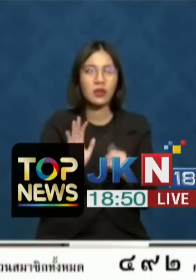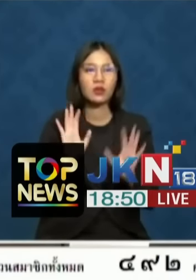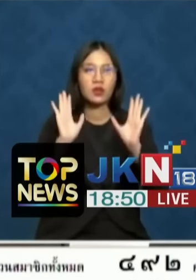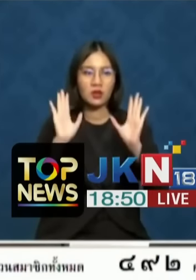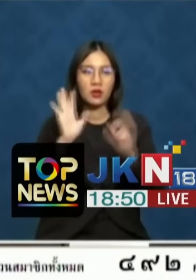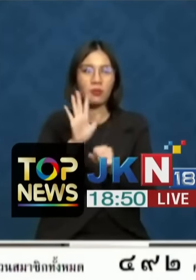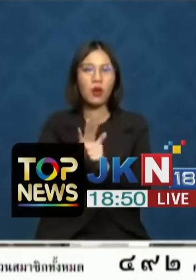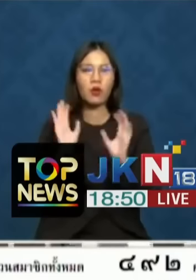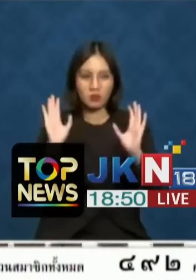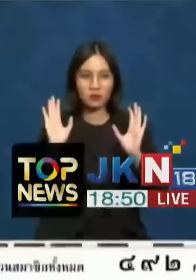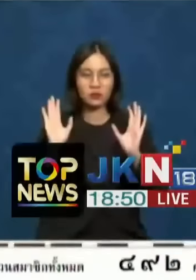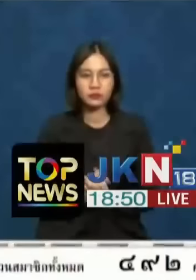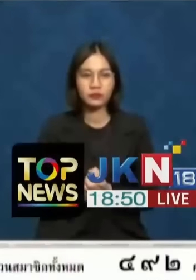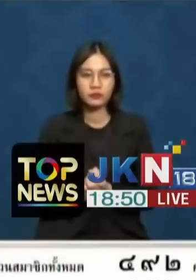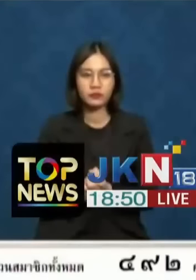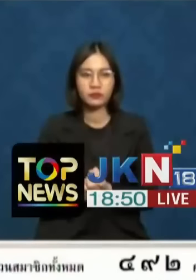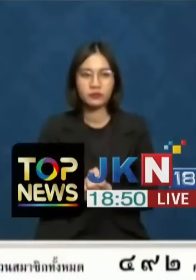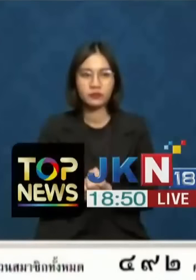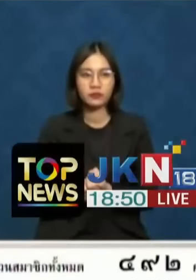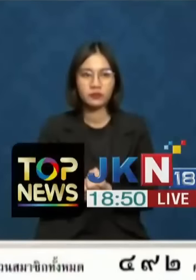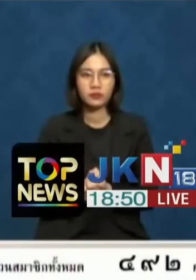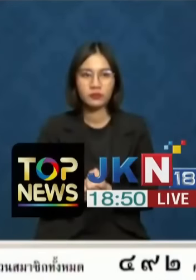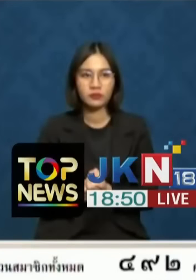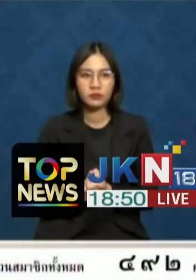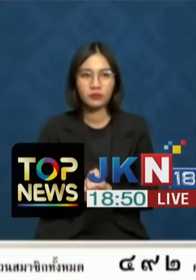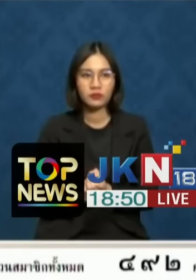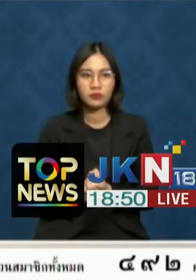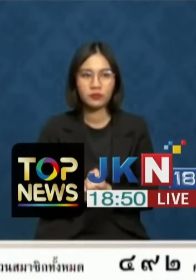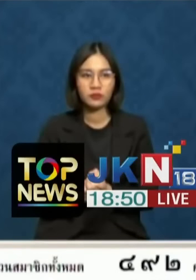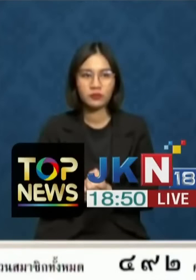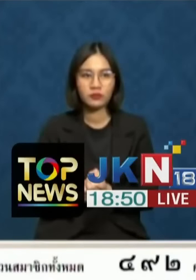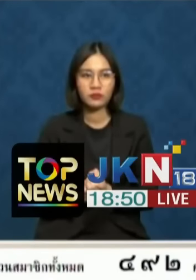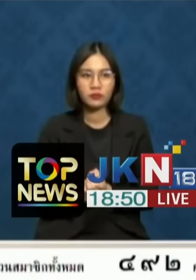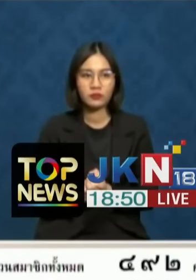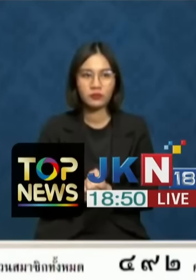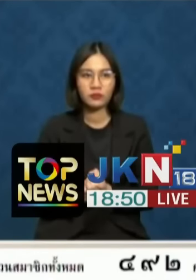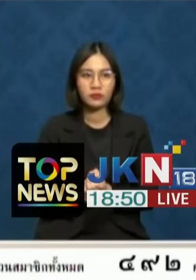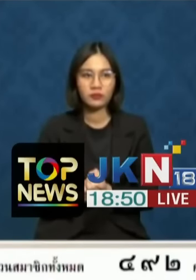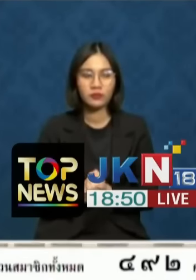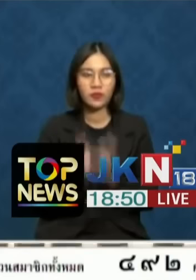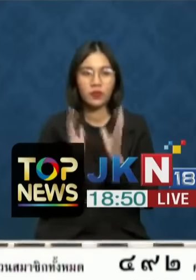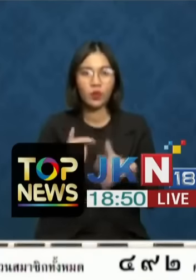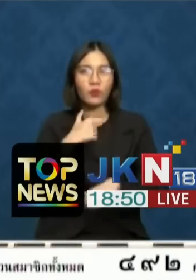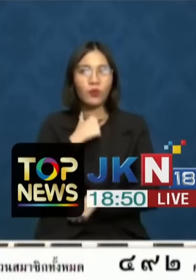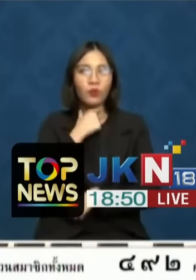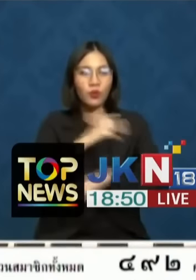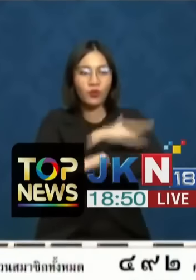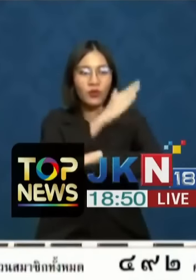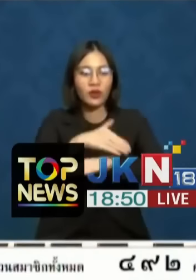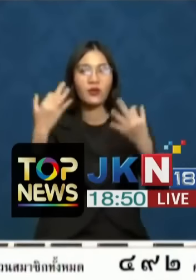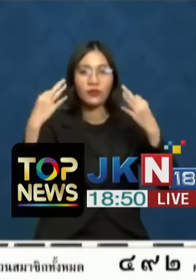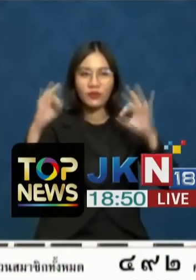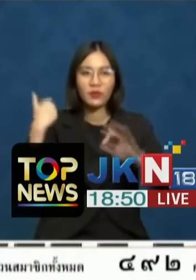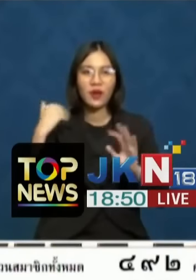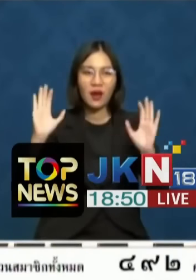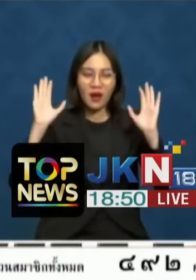ล้วครับคุณชนะก่อนนะครับได้แล้วครับเดี๋ยว การที่ชาวชนเผ่าพื้นเมืองนะคะชาวชาติพันธุ์นะมีสิทธิเสรีภาพ ครับเดี๋ยว